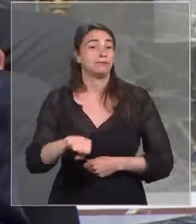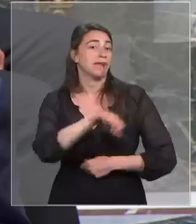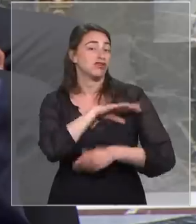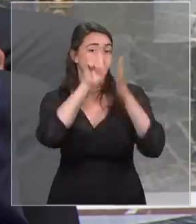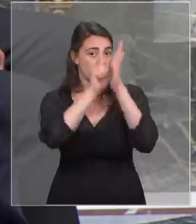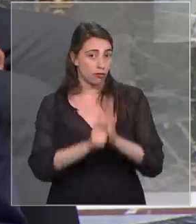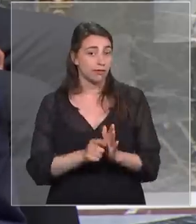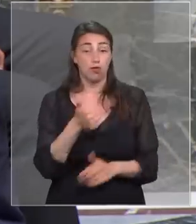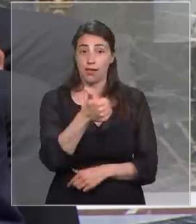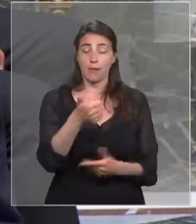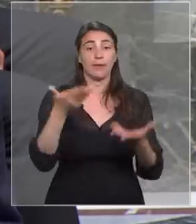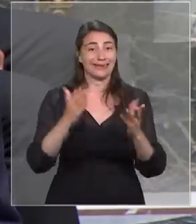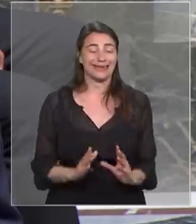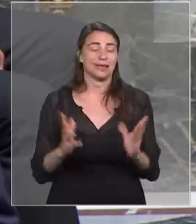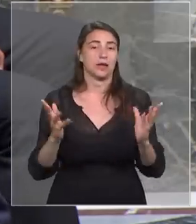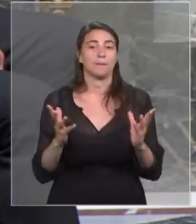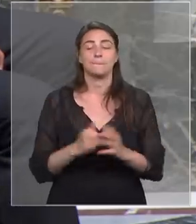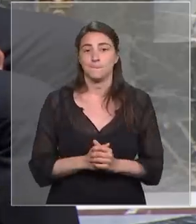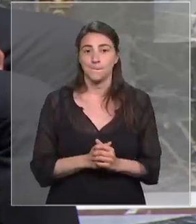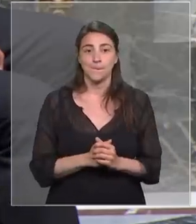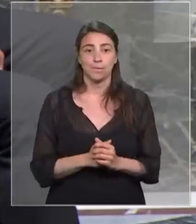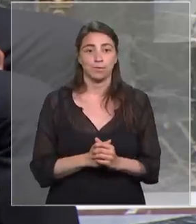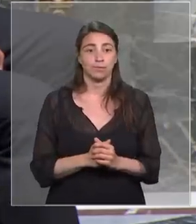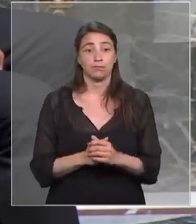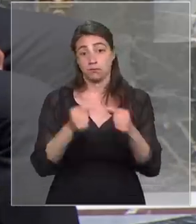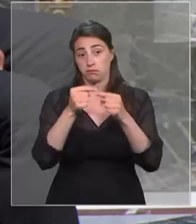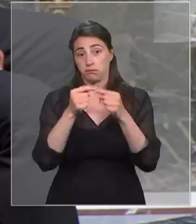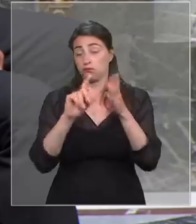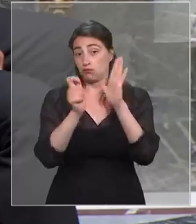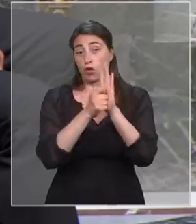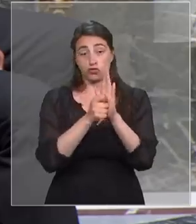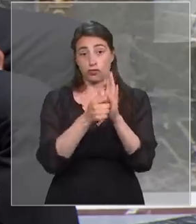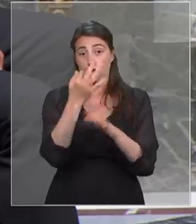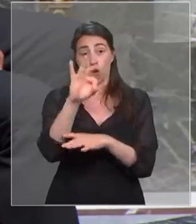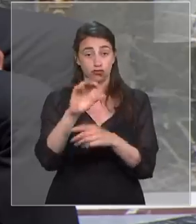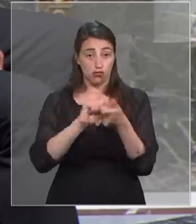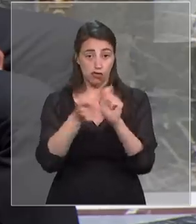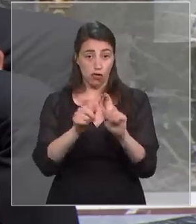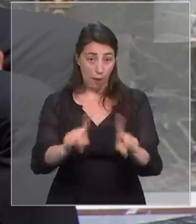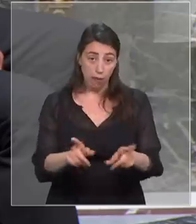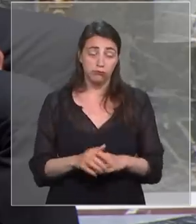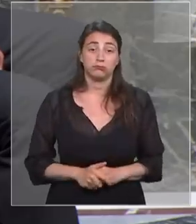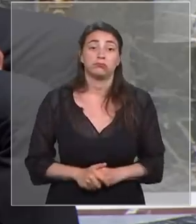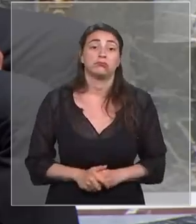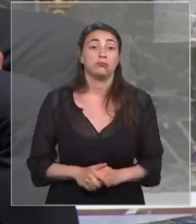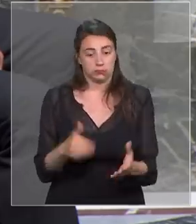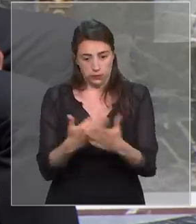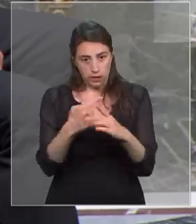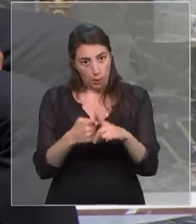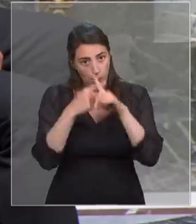a pris la décision de maintenir la note de la France inchangée, ce qui est un signal